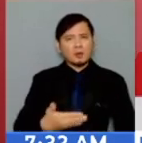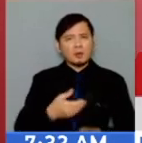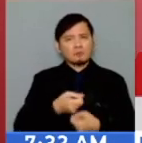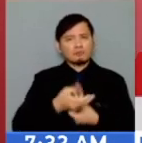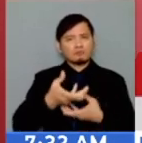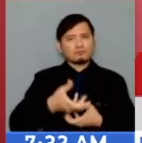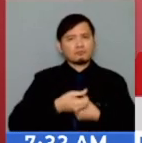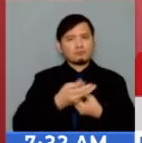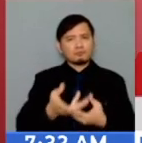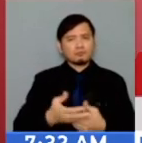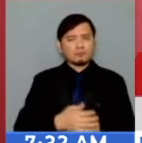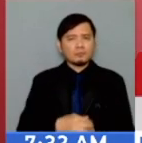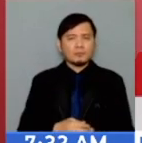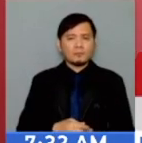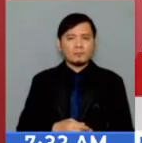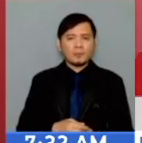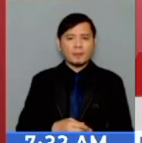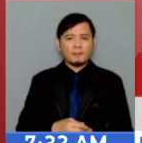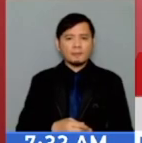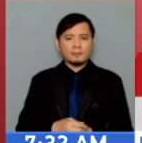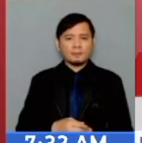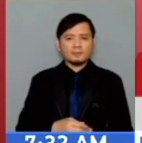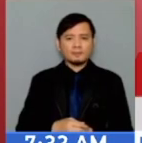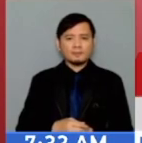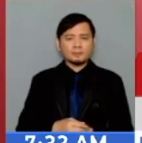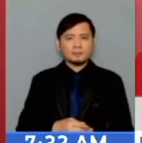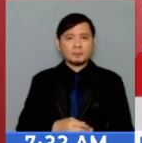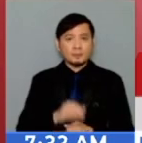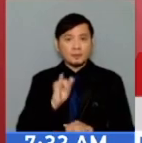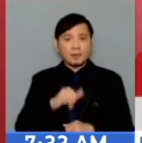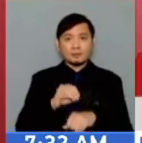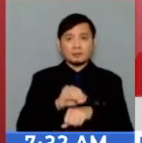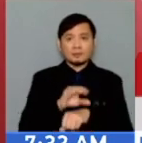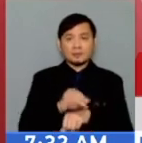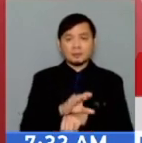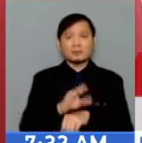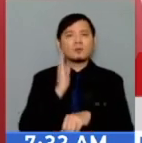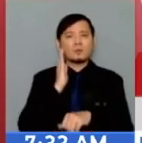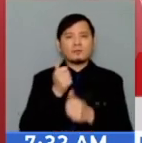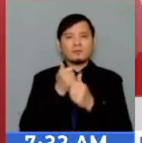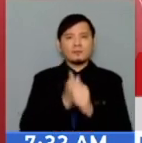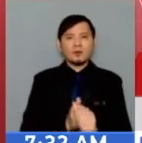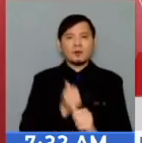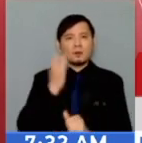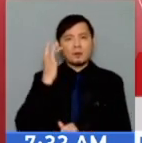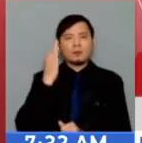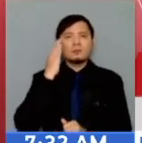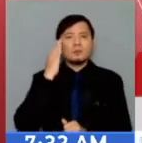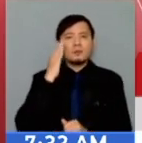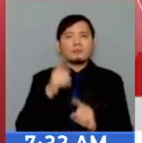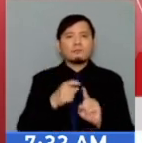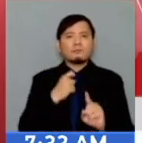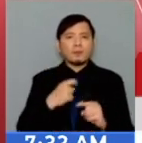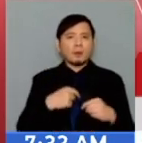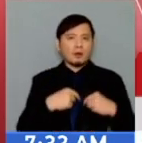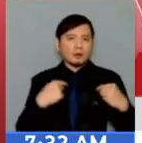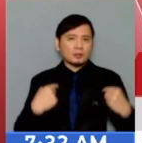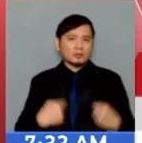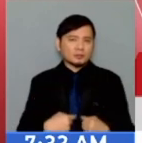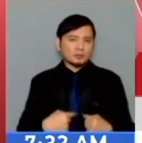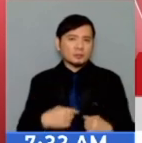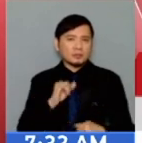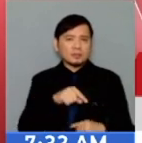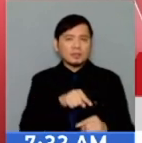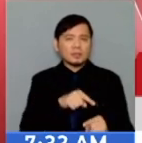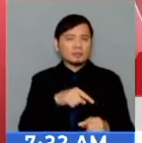yung payong talagang susundin mo dahil alam mong galing sa puso, dahil alam mo na pinapractice niya yung sinasabi niya.